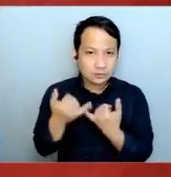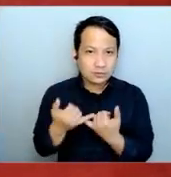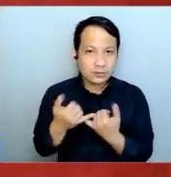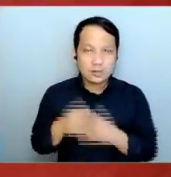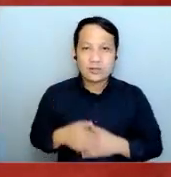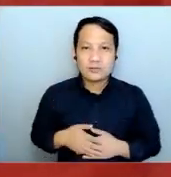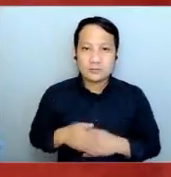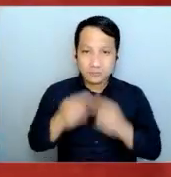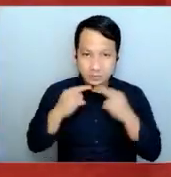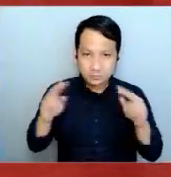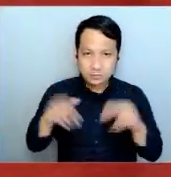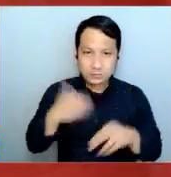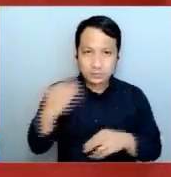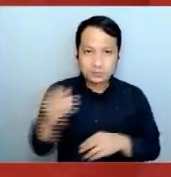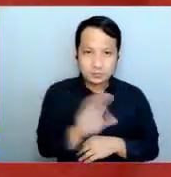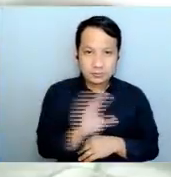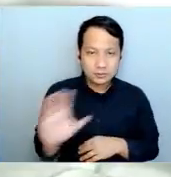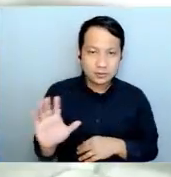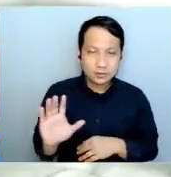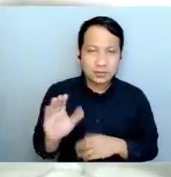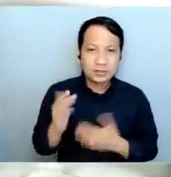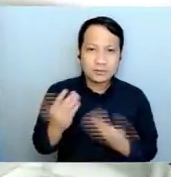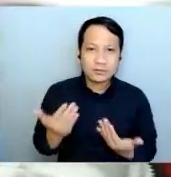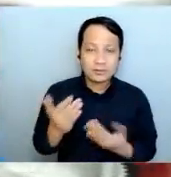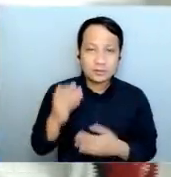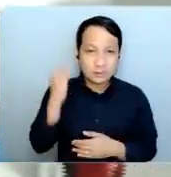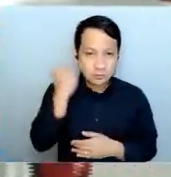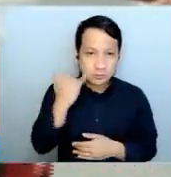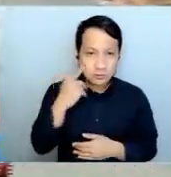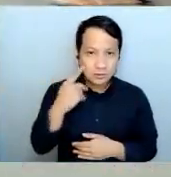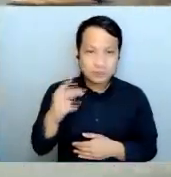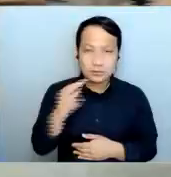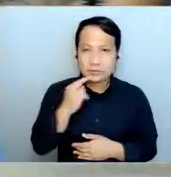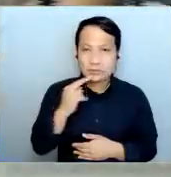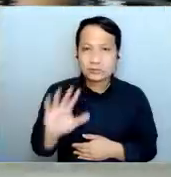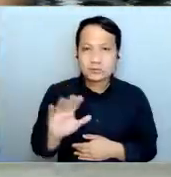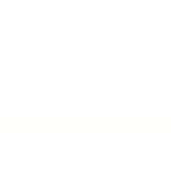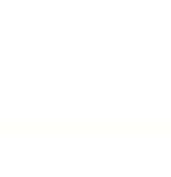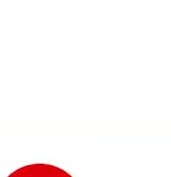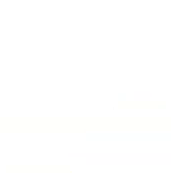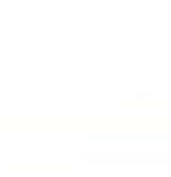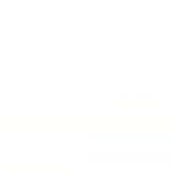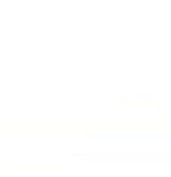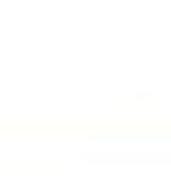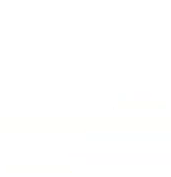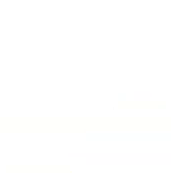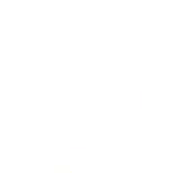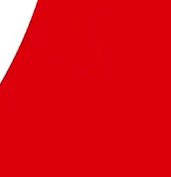Nagbabalita mula sa frontline, Justine Punsalang, News 5.